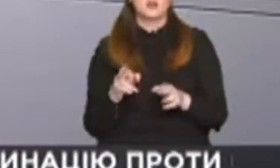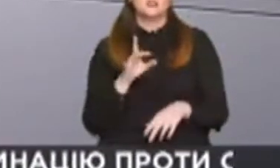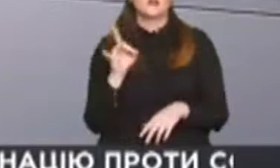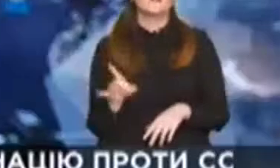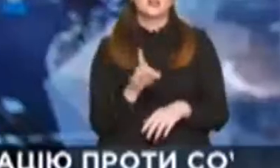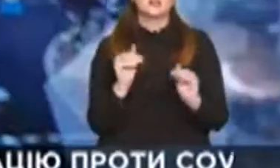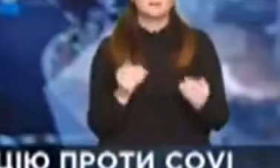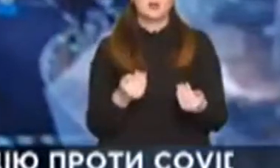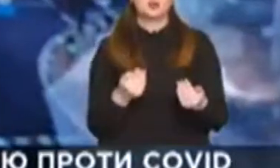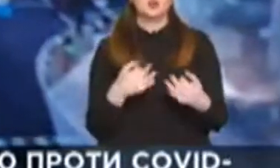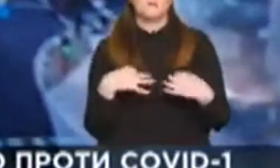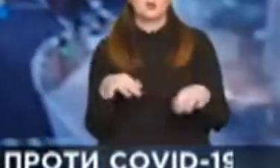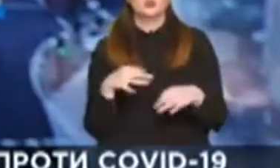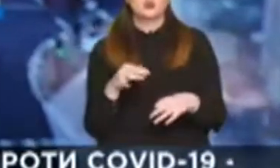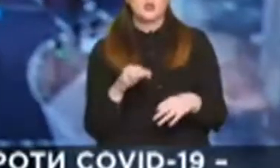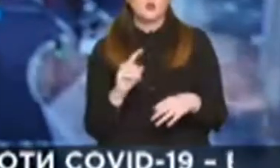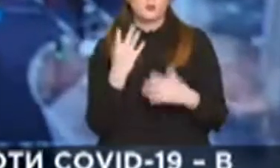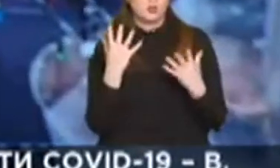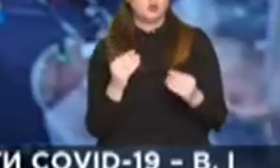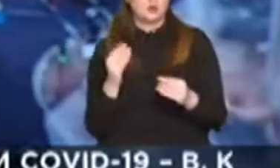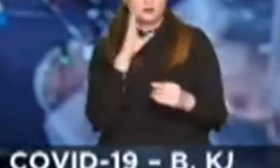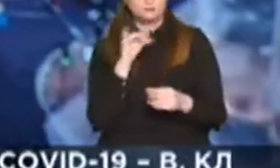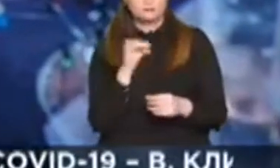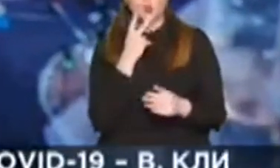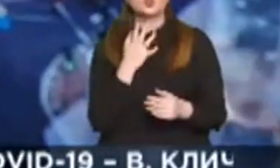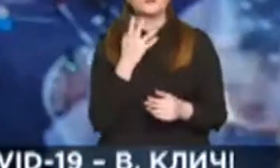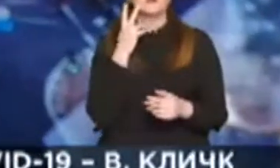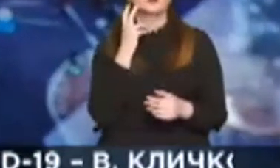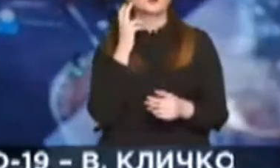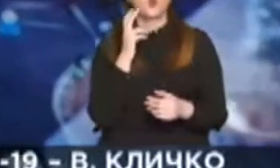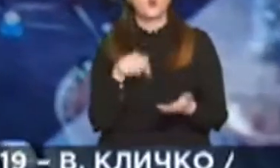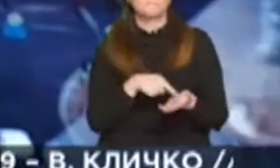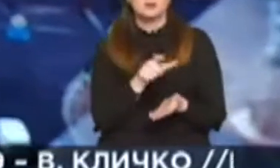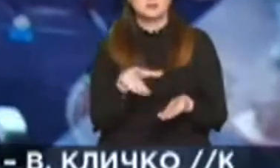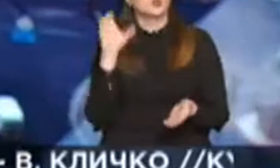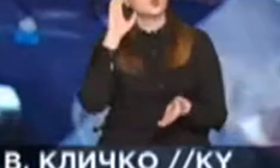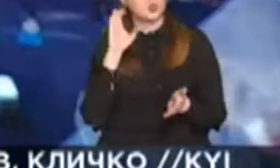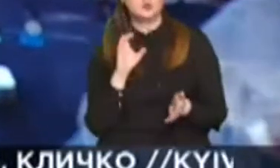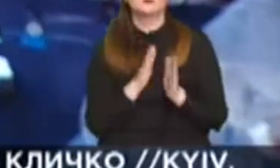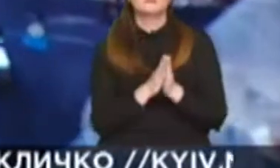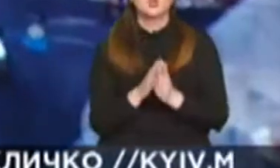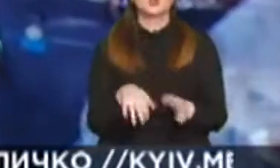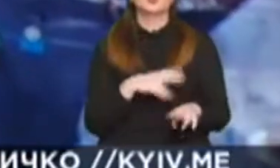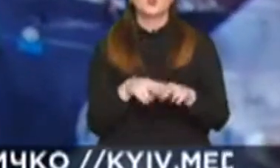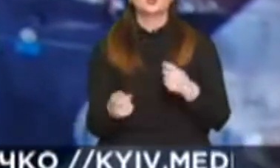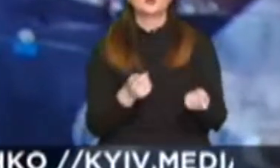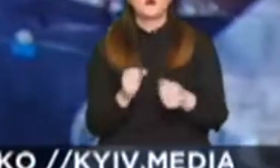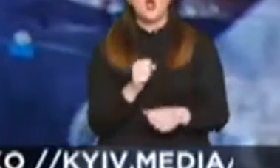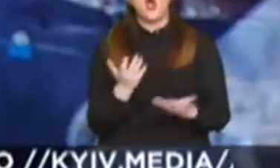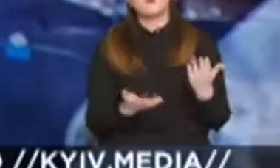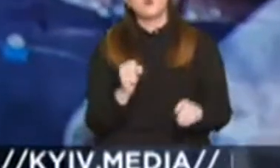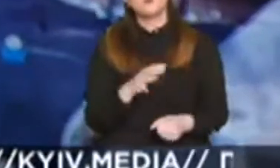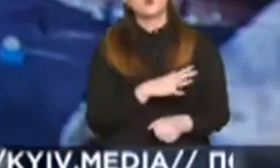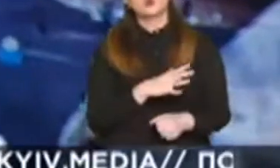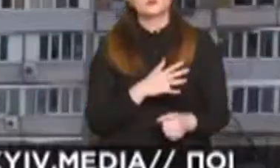менше машин. І це помітно. Так, як у перші дні негоди. Очевидно, що містяни таки дослухалися до закликів столичної влади, ну, або ж,